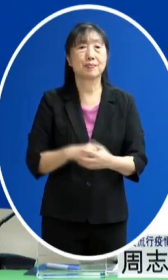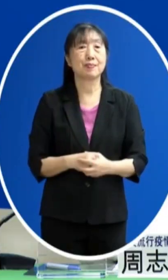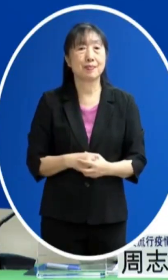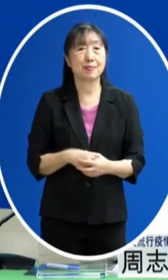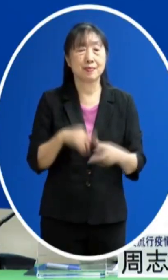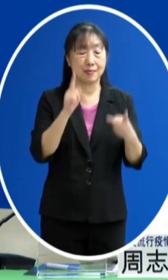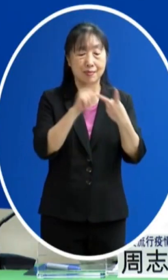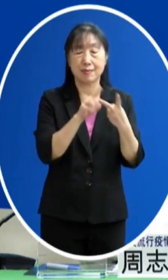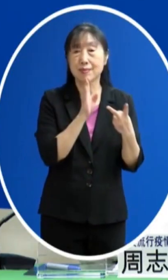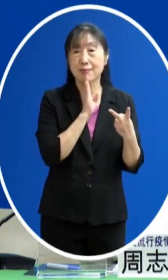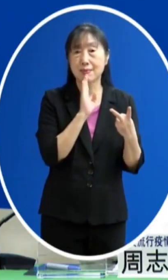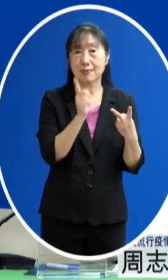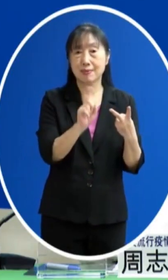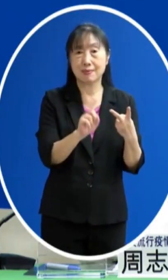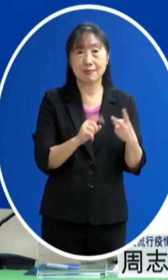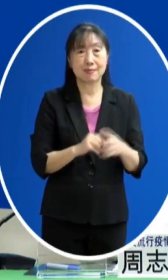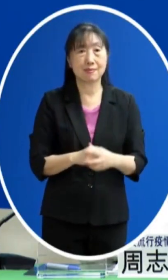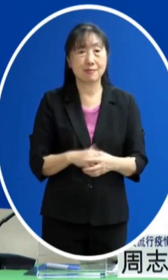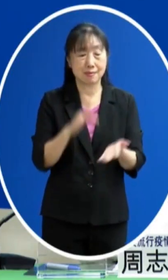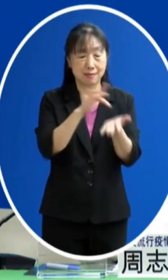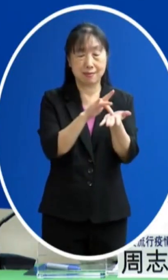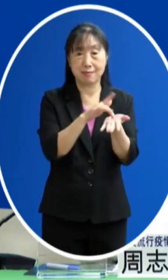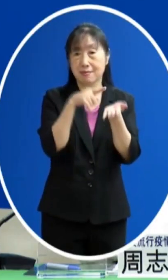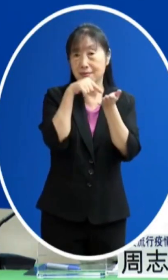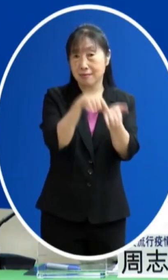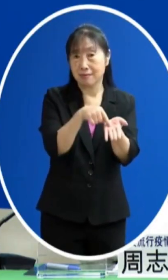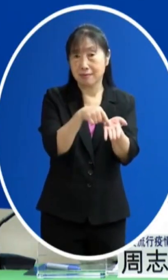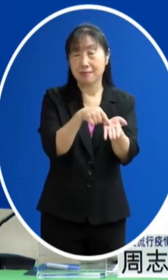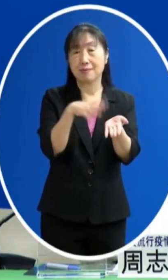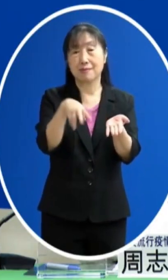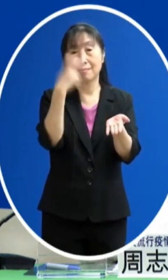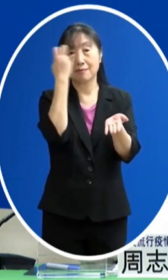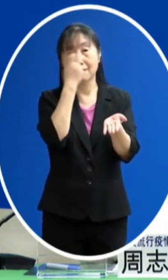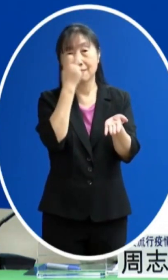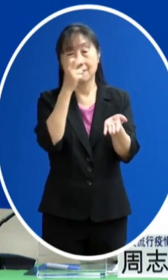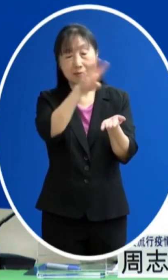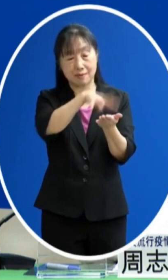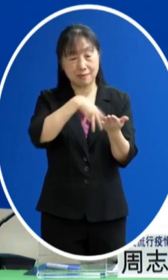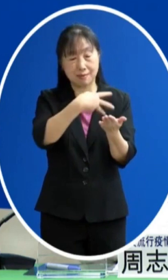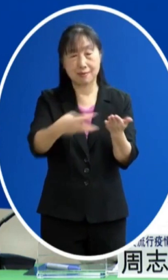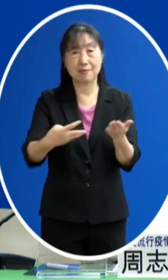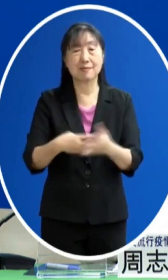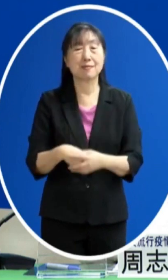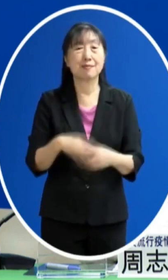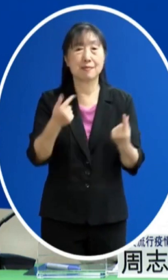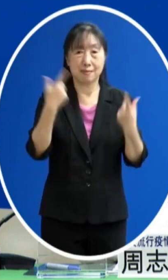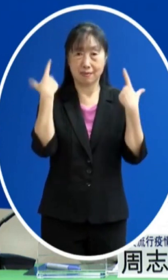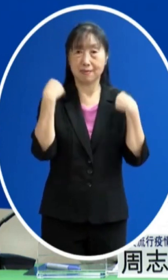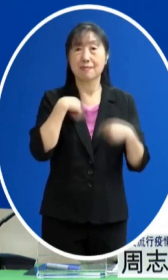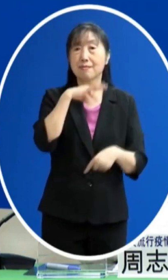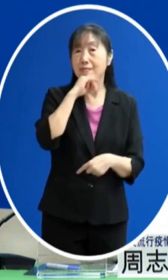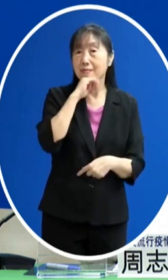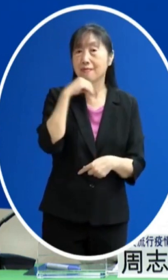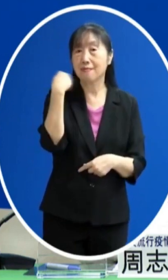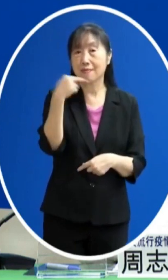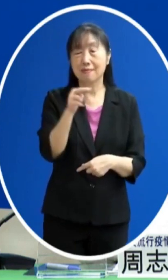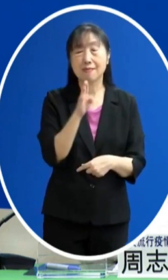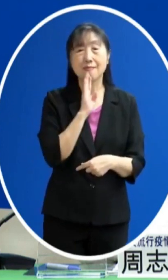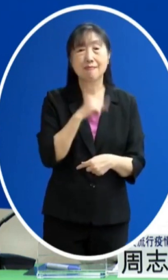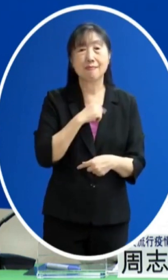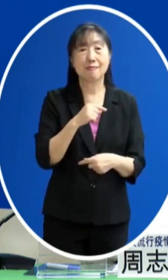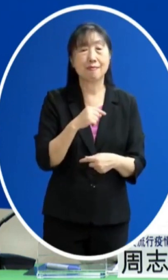那第二个表单是这个所谓的药物的申请跟领用检核表，原来就是有这个包括年龄跟这个